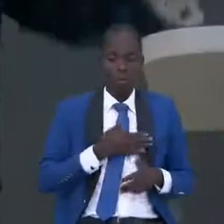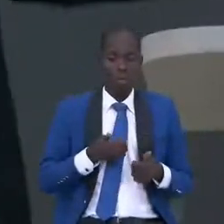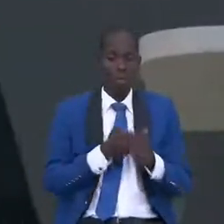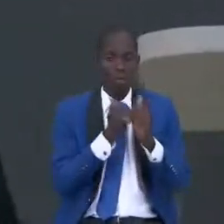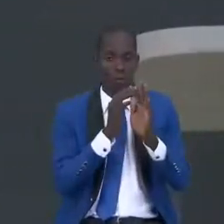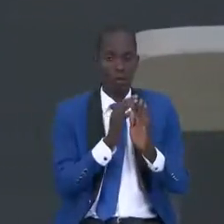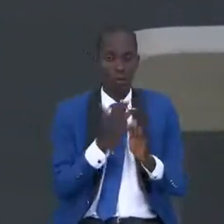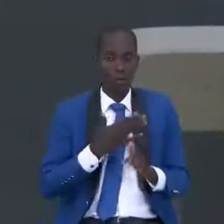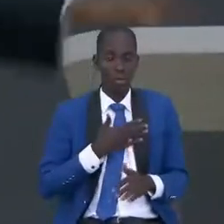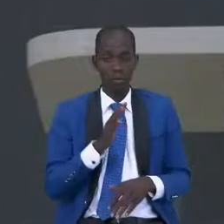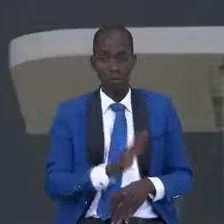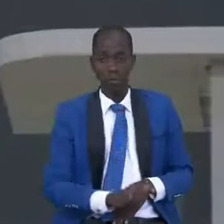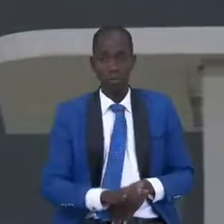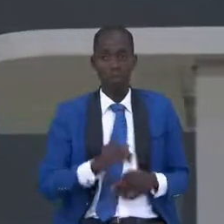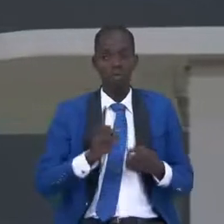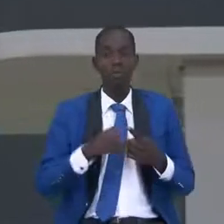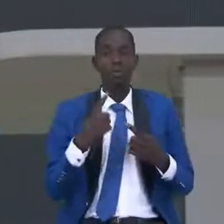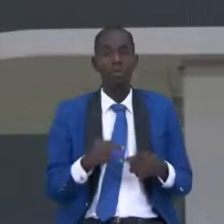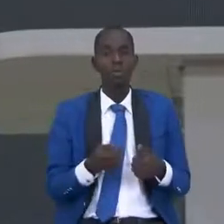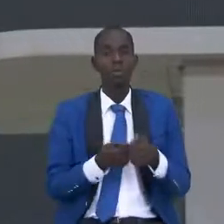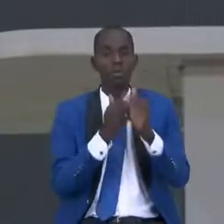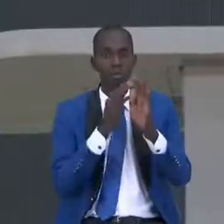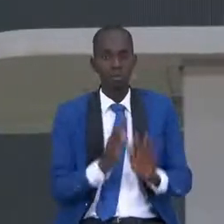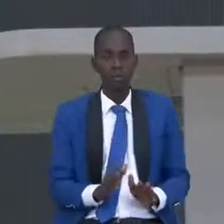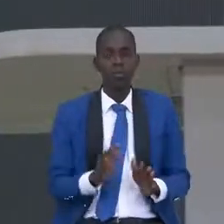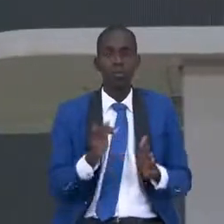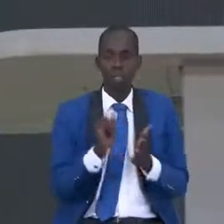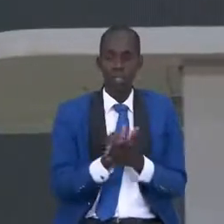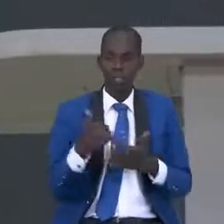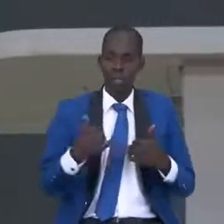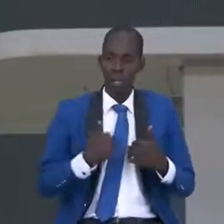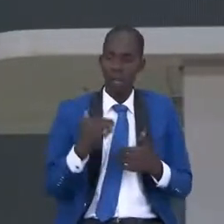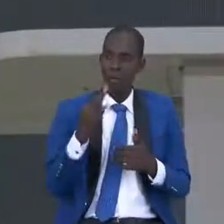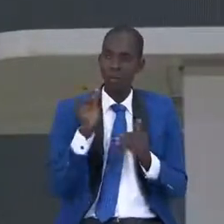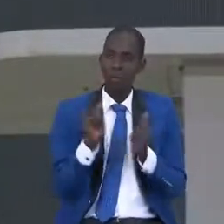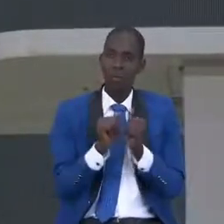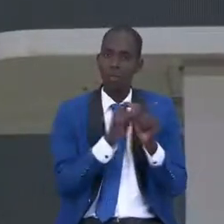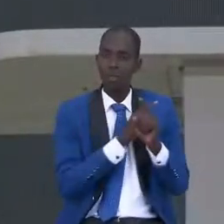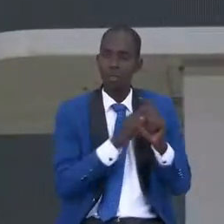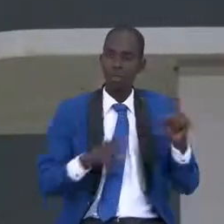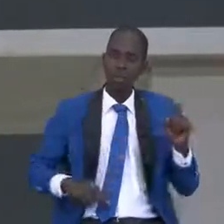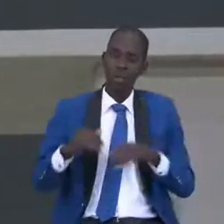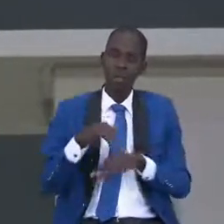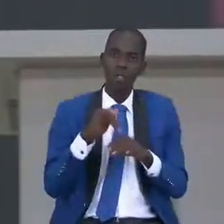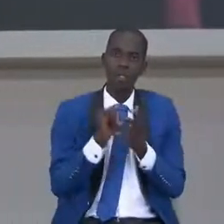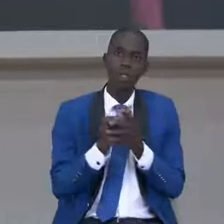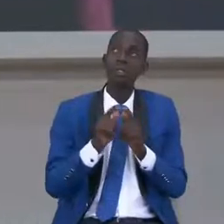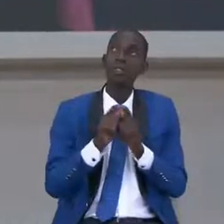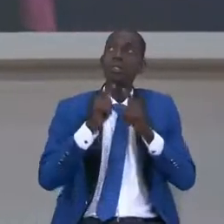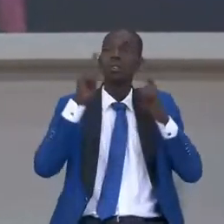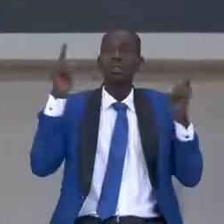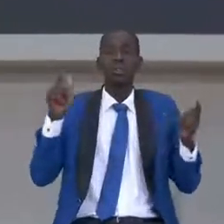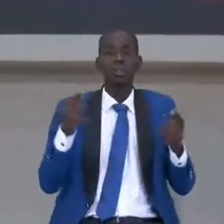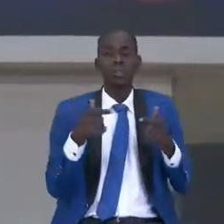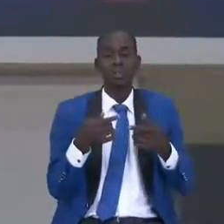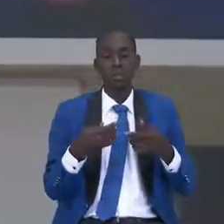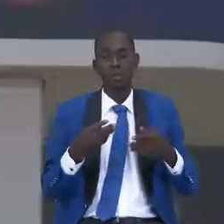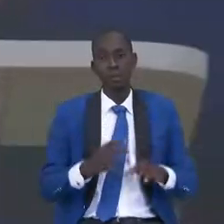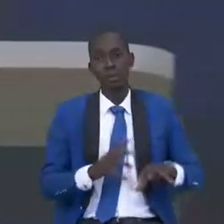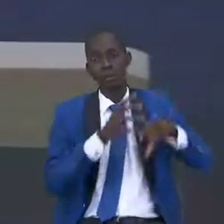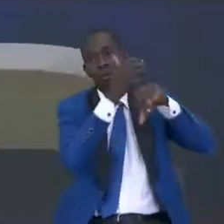disciples qui ne sont pas allés sur la montagne de transfiguration. Et je me rappelle, ils ont prié, ils ont